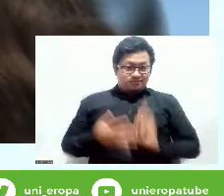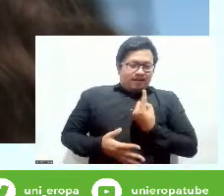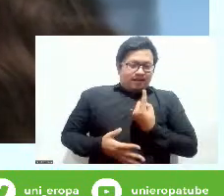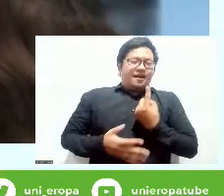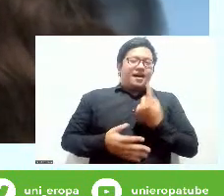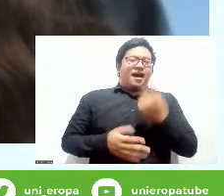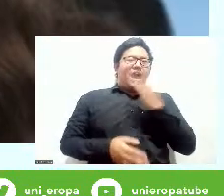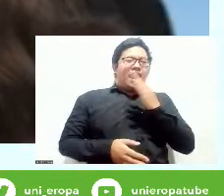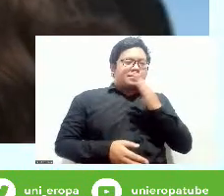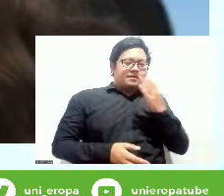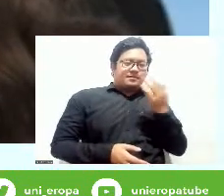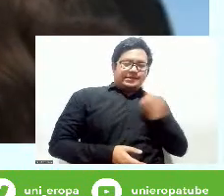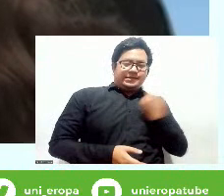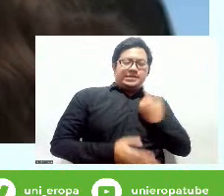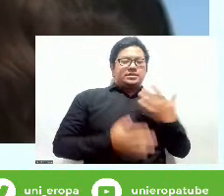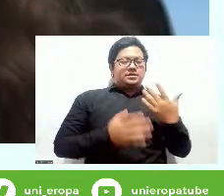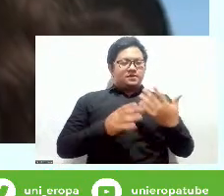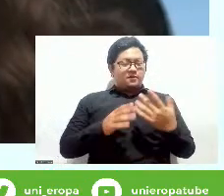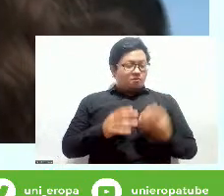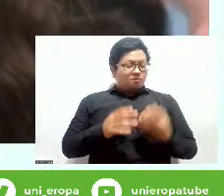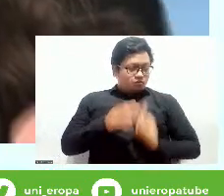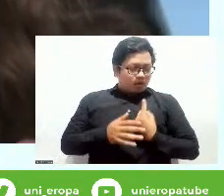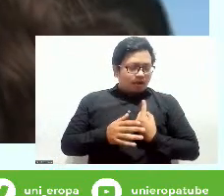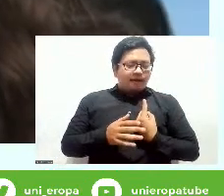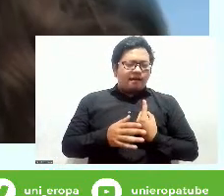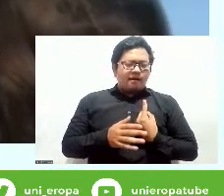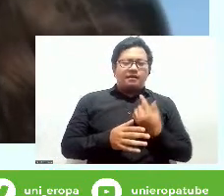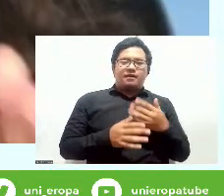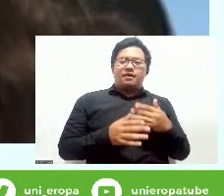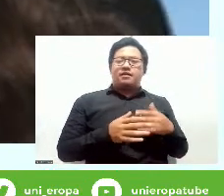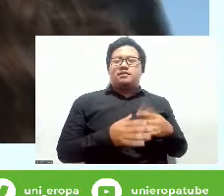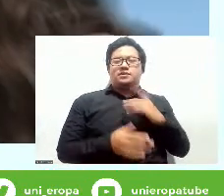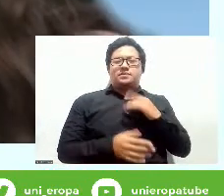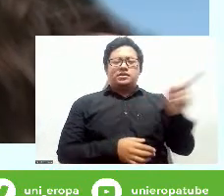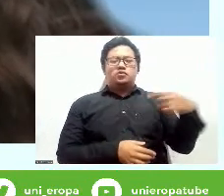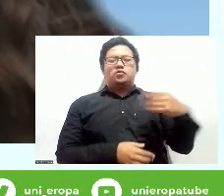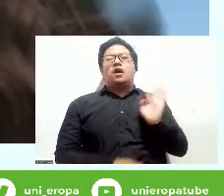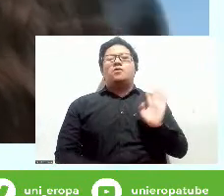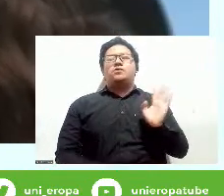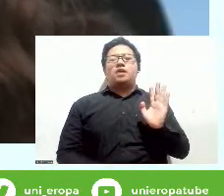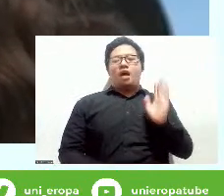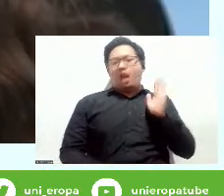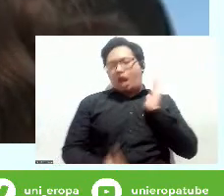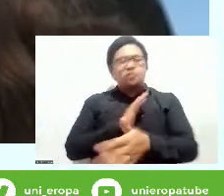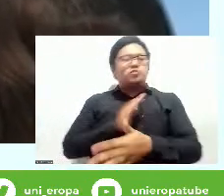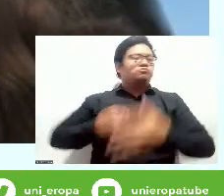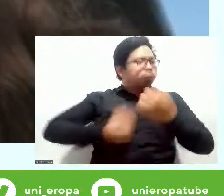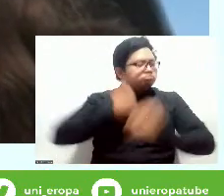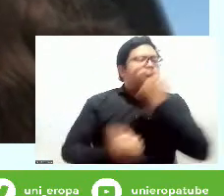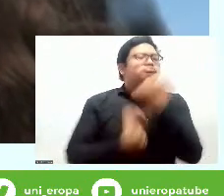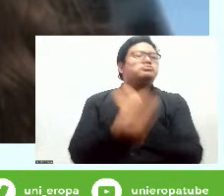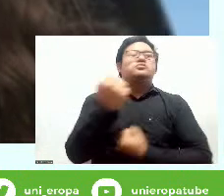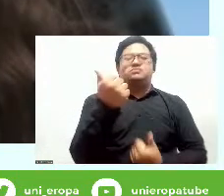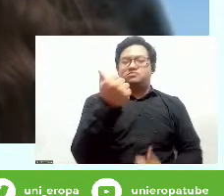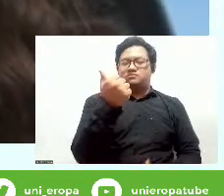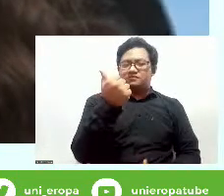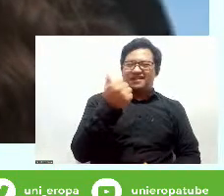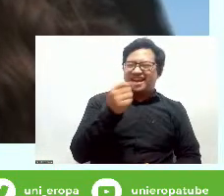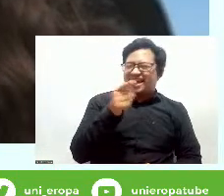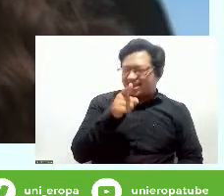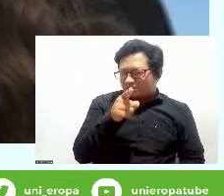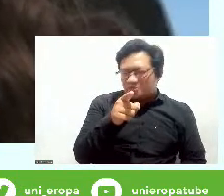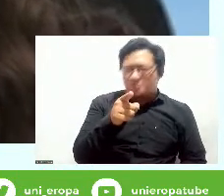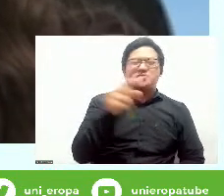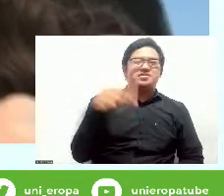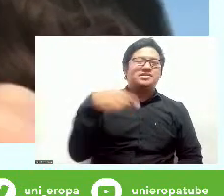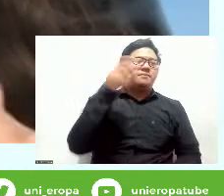kenapa harus jaga lingkungan nggak perlu disuruh udah jalan sendiri itu yang setiap orang harus lakukan dan